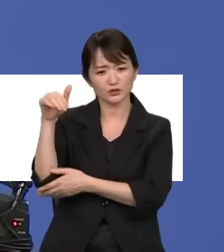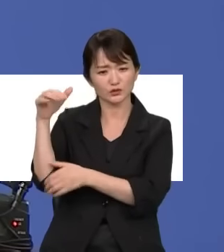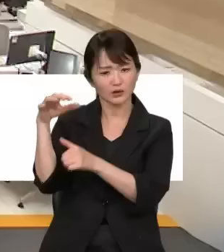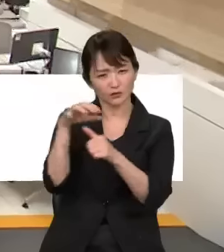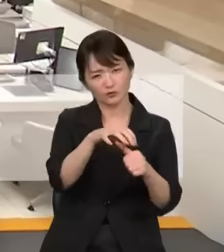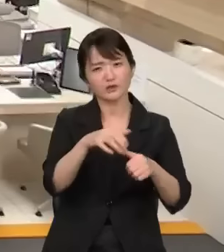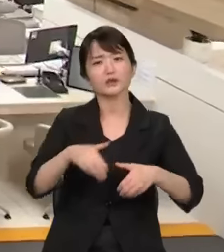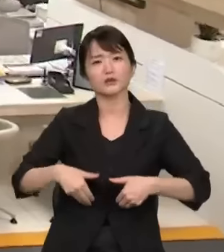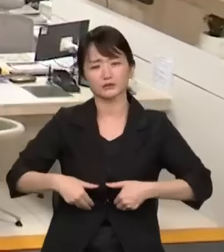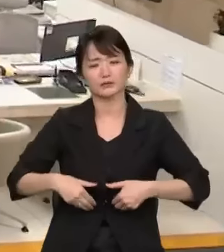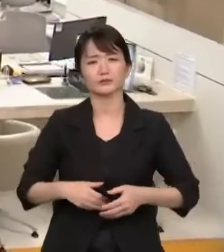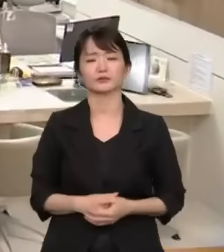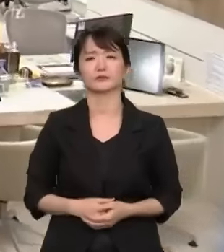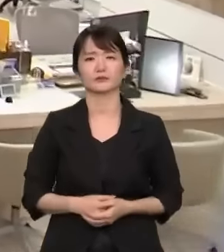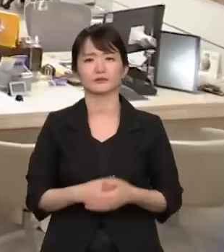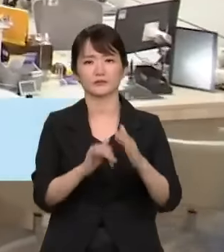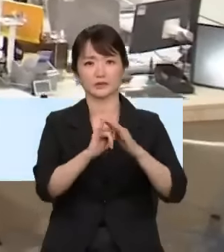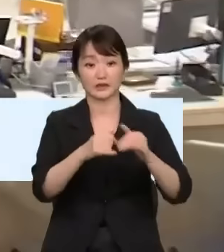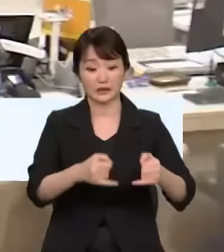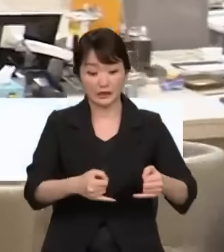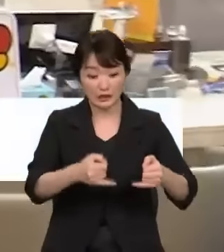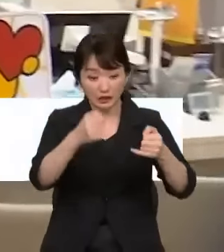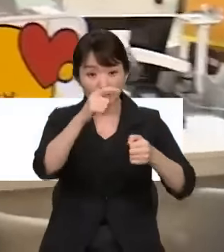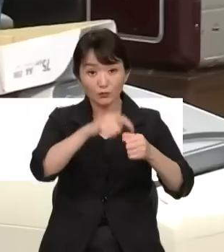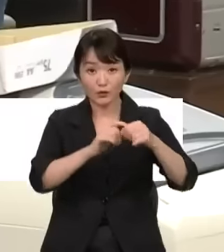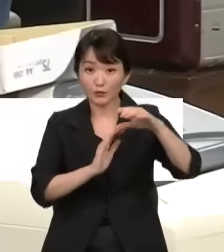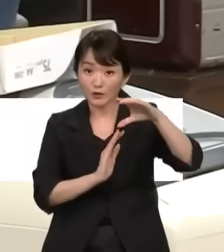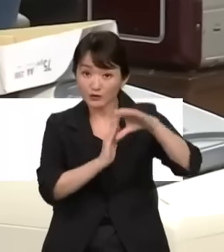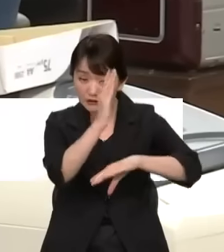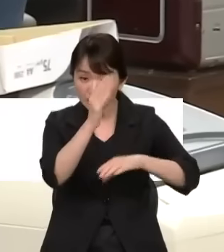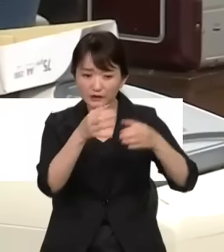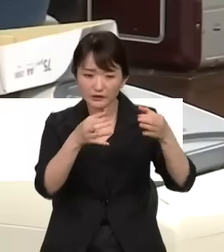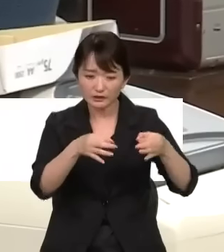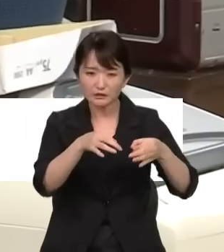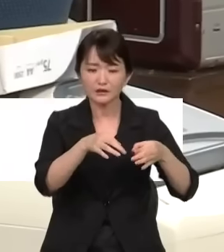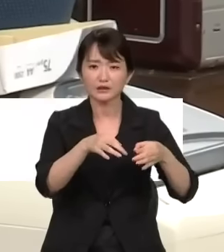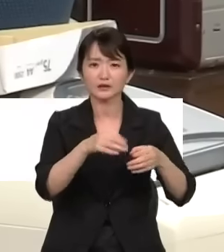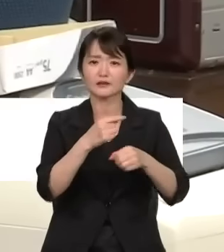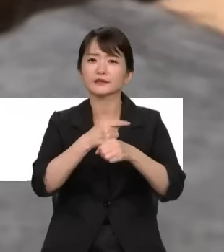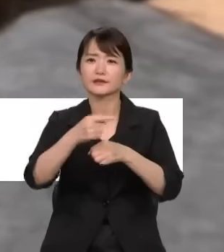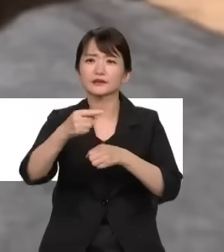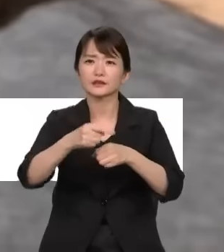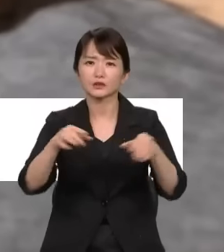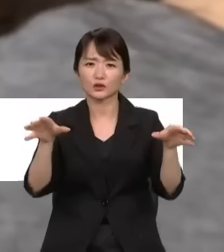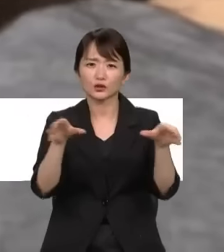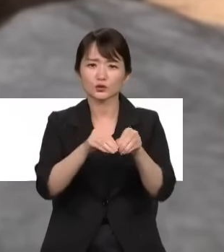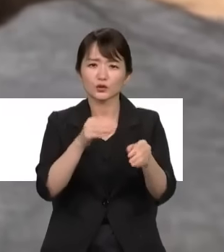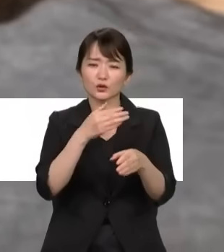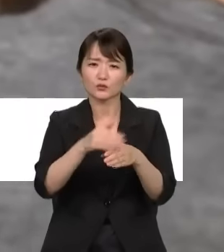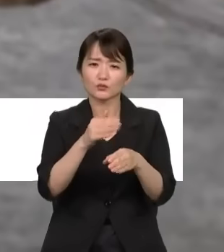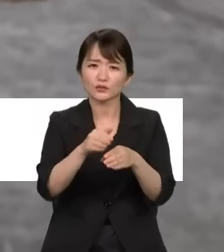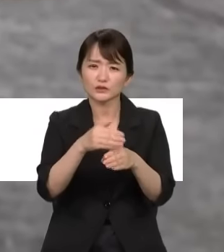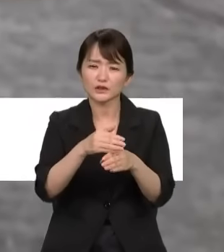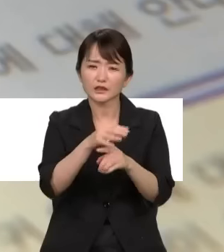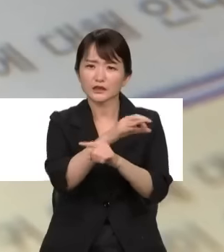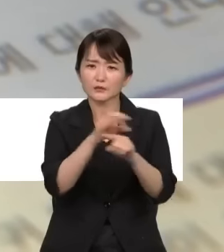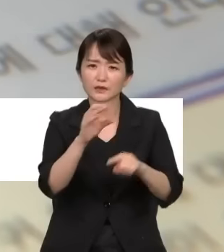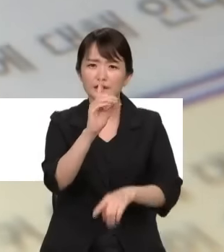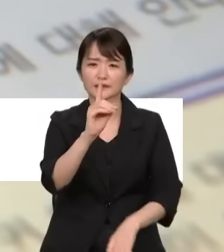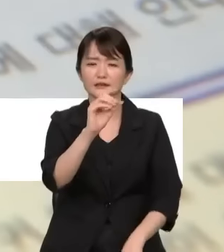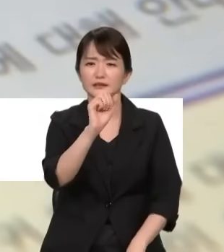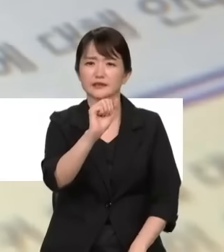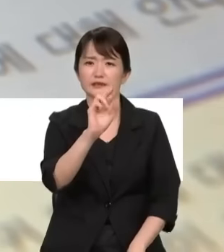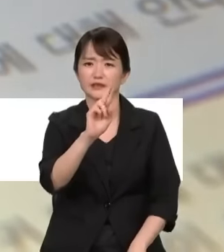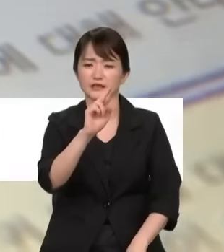생각됩니다. 가계대출 증가액이 목표치를 넘어선 은행에 대해선 내년 총부채 원리금 상환 비율 DSR을